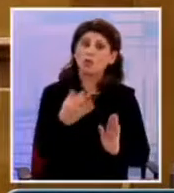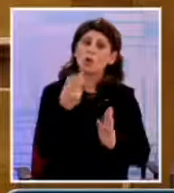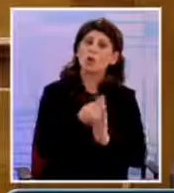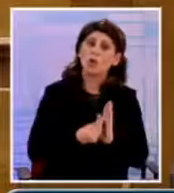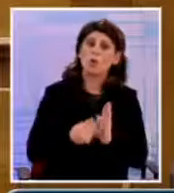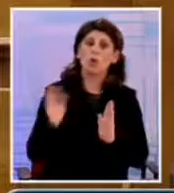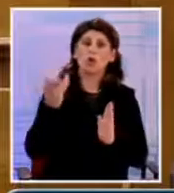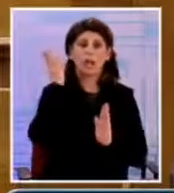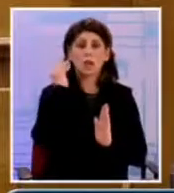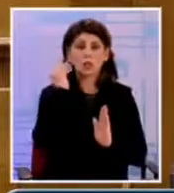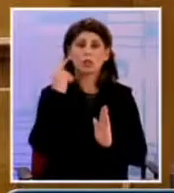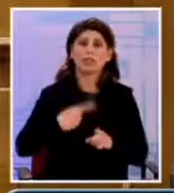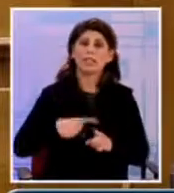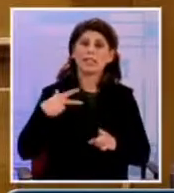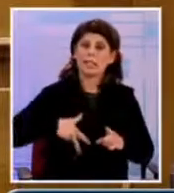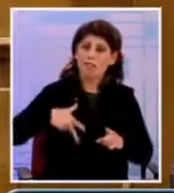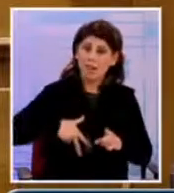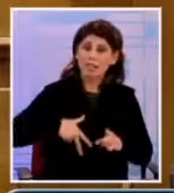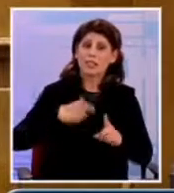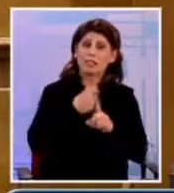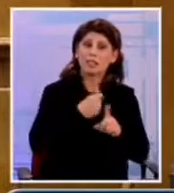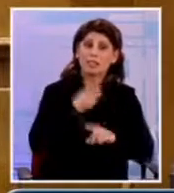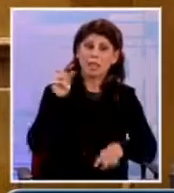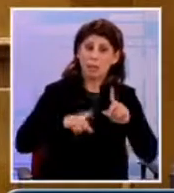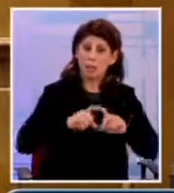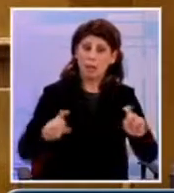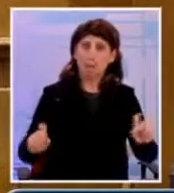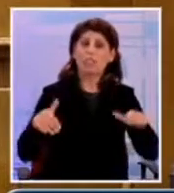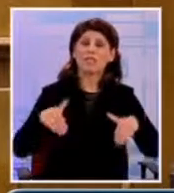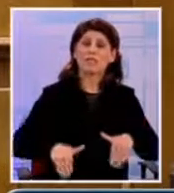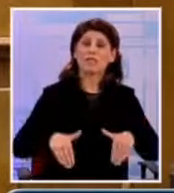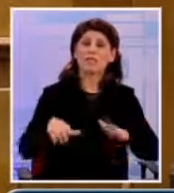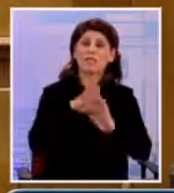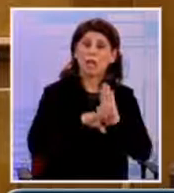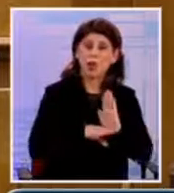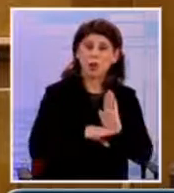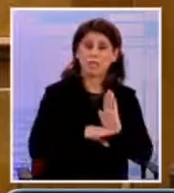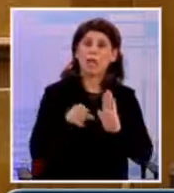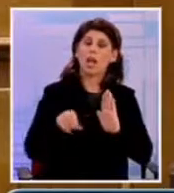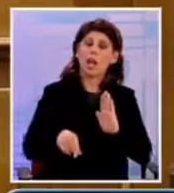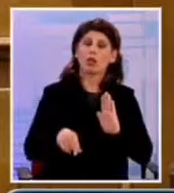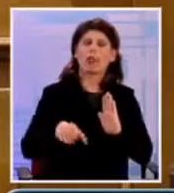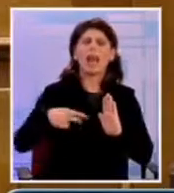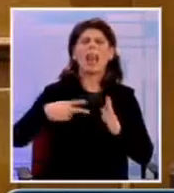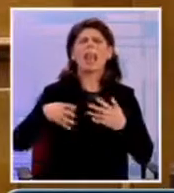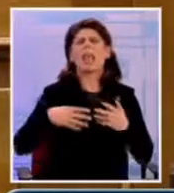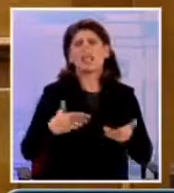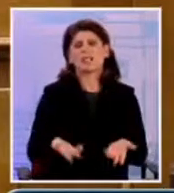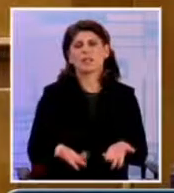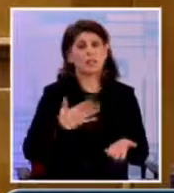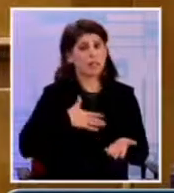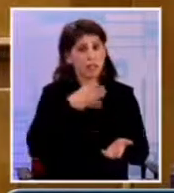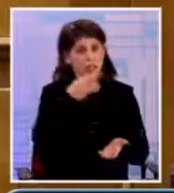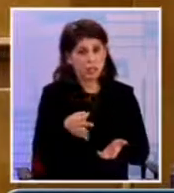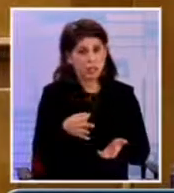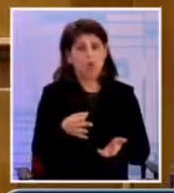όταν ακούγεται ότι η ελληνική κυβέρνηση διεκδικεί ορισμένα πράγματα, δεν σέβεται τους κανόνες, αυτό παράγει εθνικισμός, αυτό είναι λαϊκισμός, θέλω να σας πω